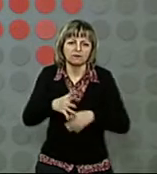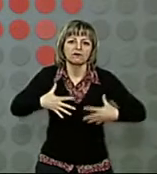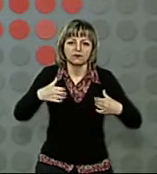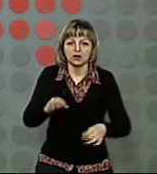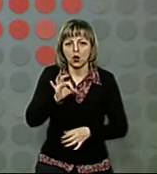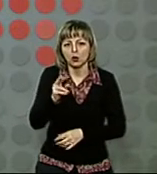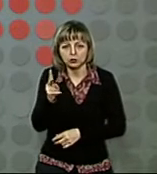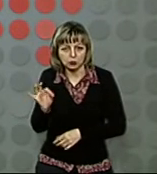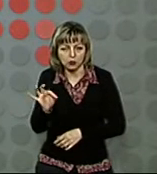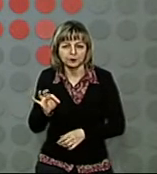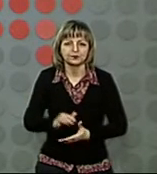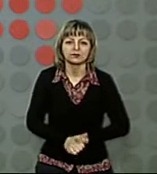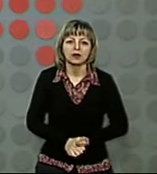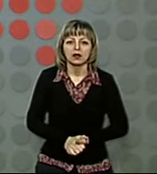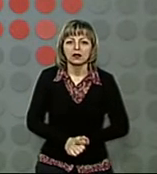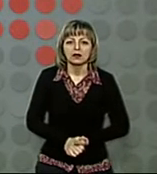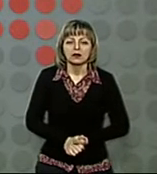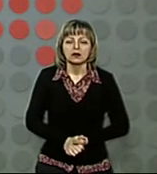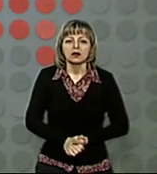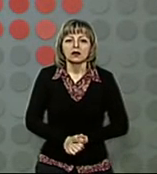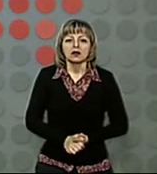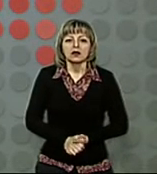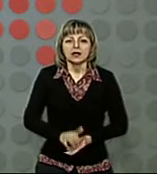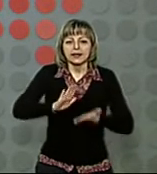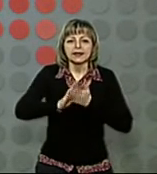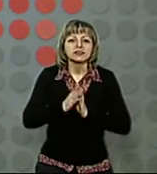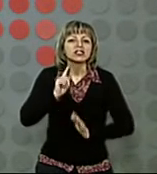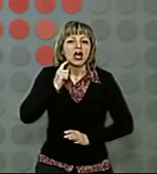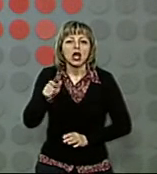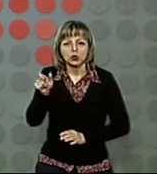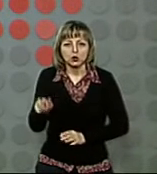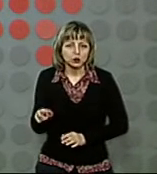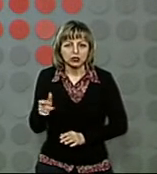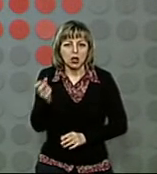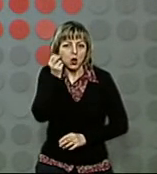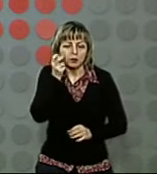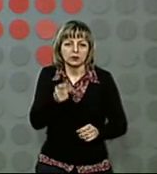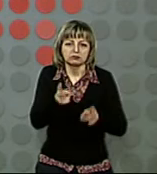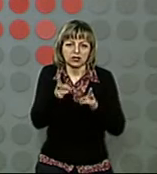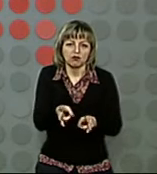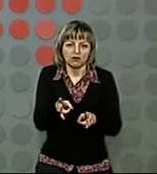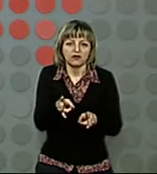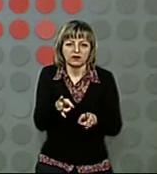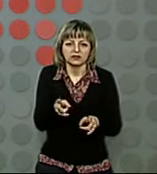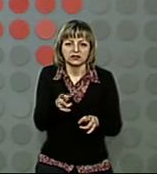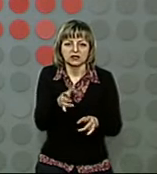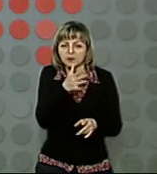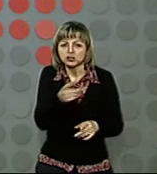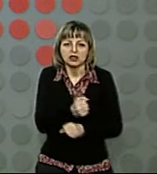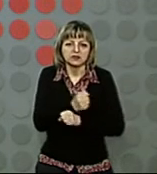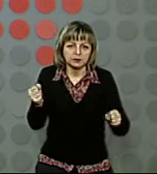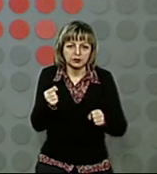У студії Оксана Кот, вітаю. Стан лучанина, який опівдні травмувався під час вибуху на власному подвір'ї,